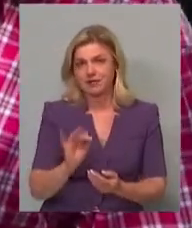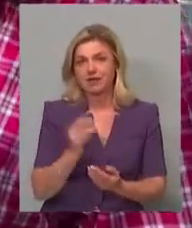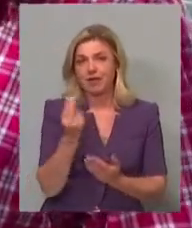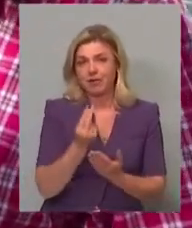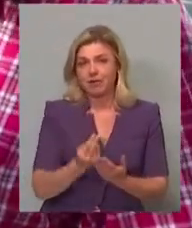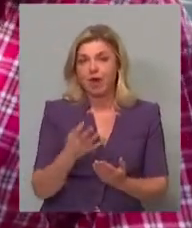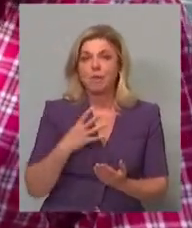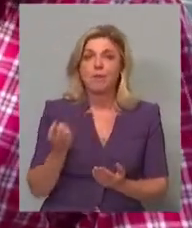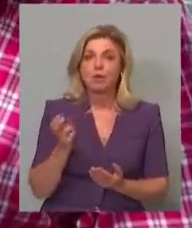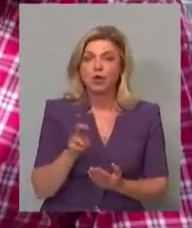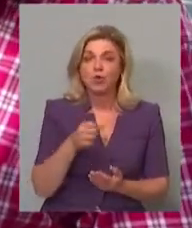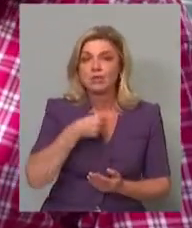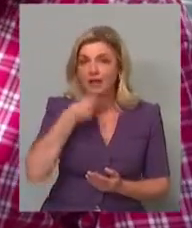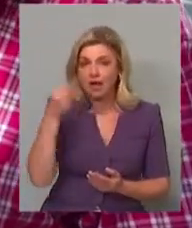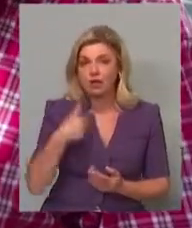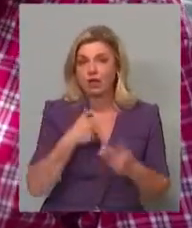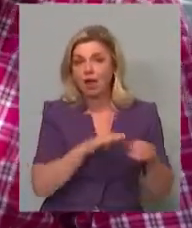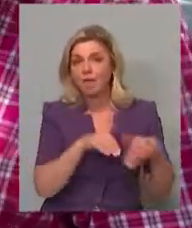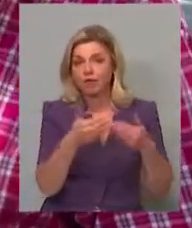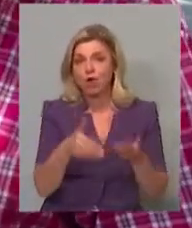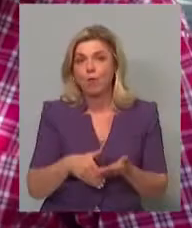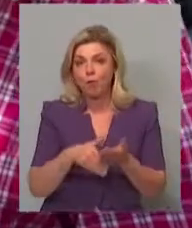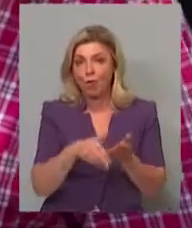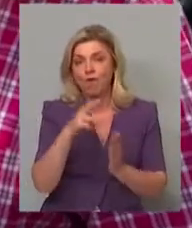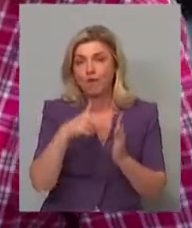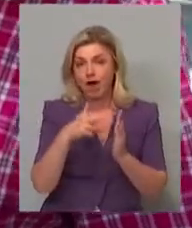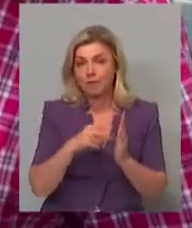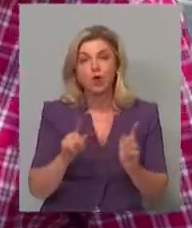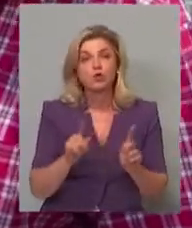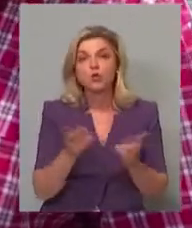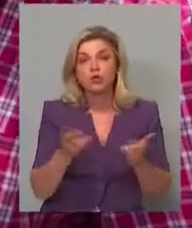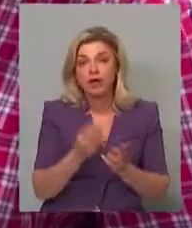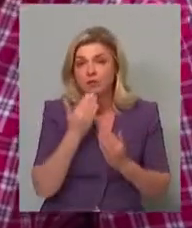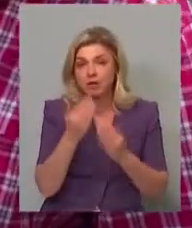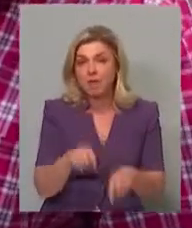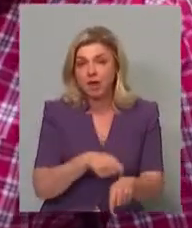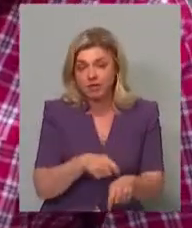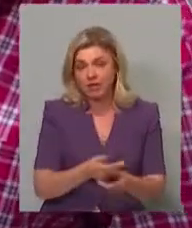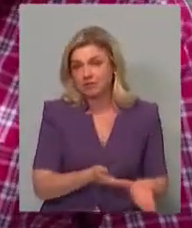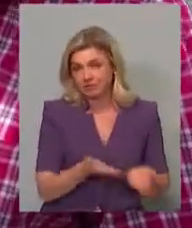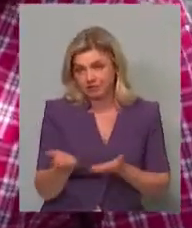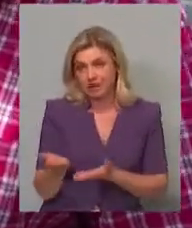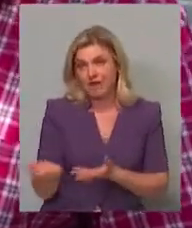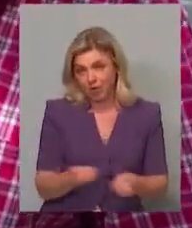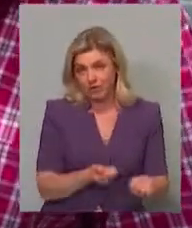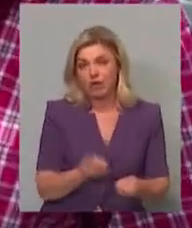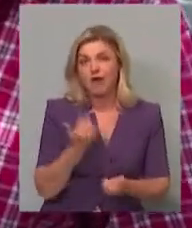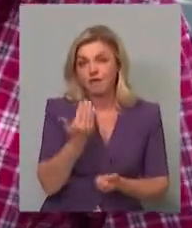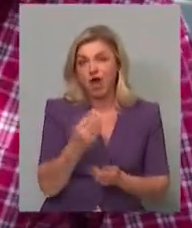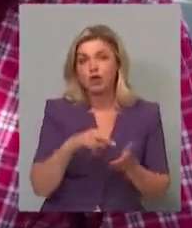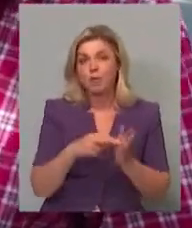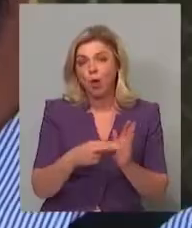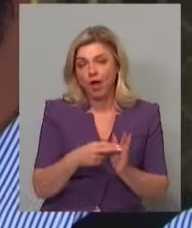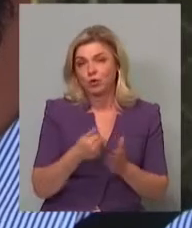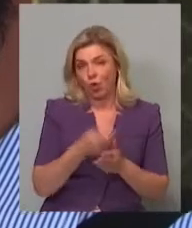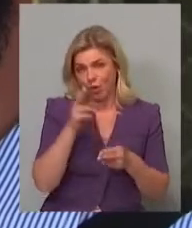старший хлопець. Я запропонував їм допомогу у фарбах. Що вам треба з матеріалів? Беріть. Ваш об'єкт до кінця. Робіть цей